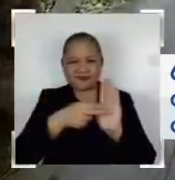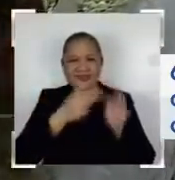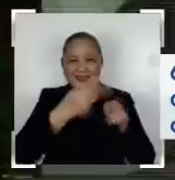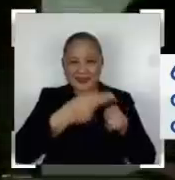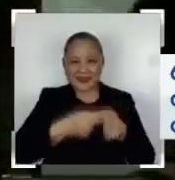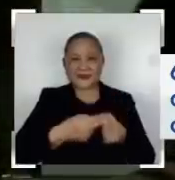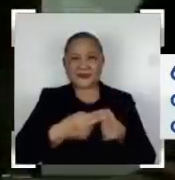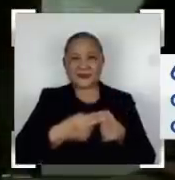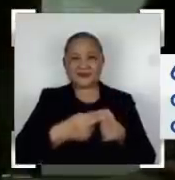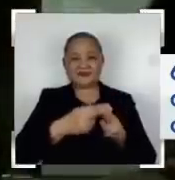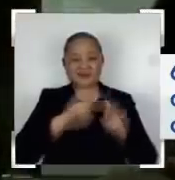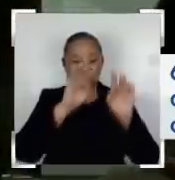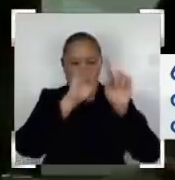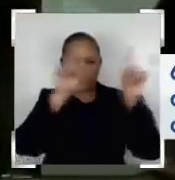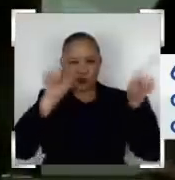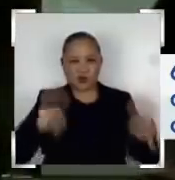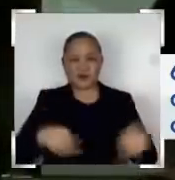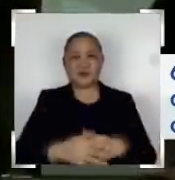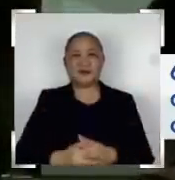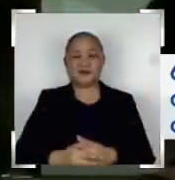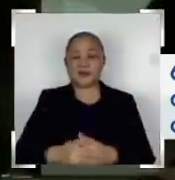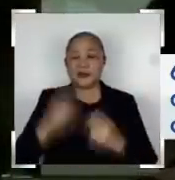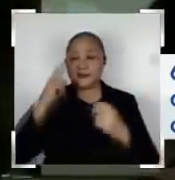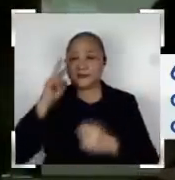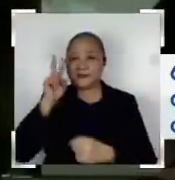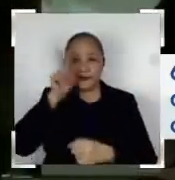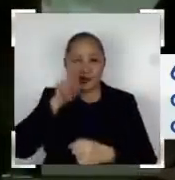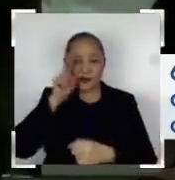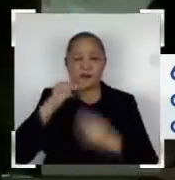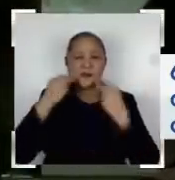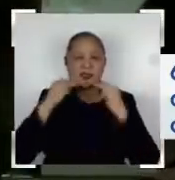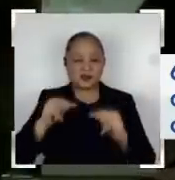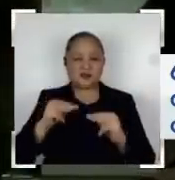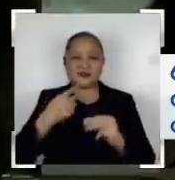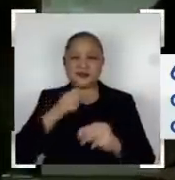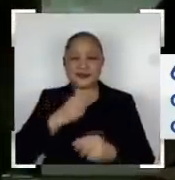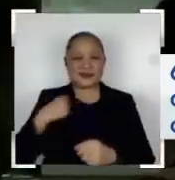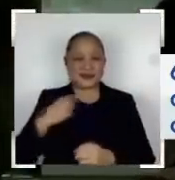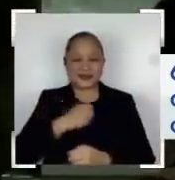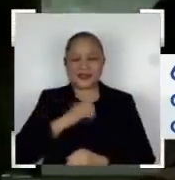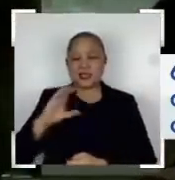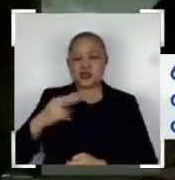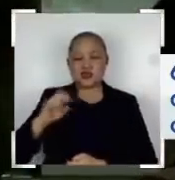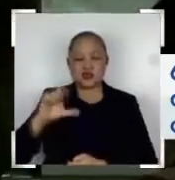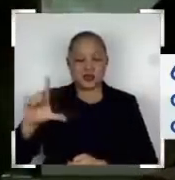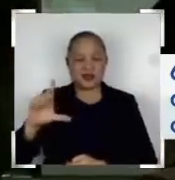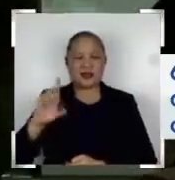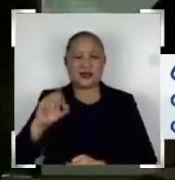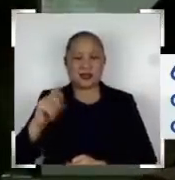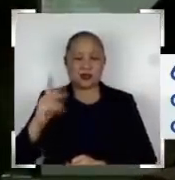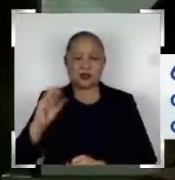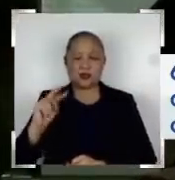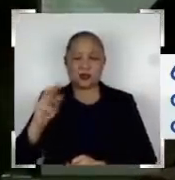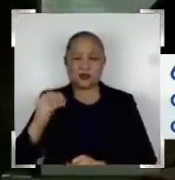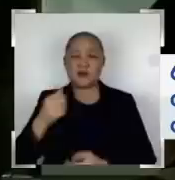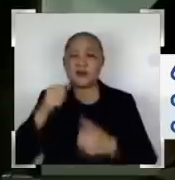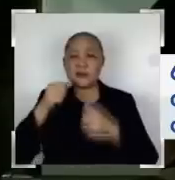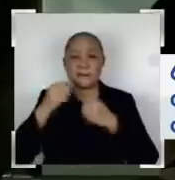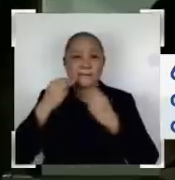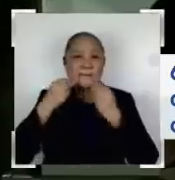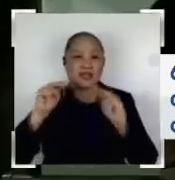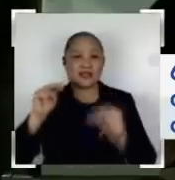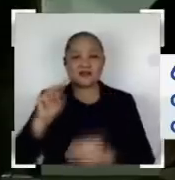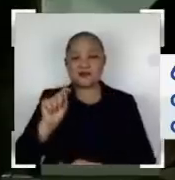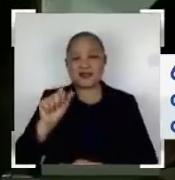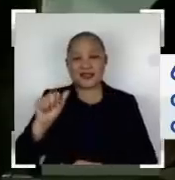Sa isang video message, binasa ni Senatorial Aspirant Attorney Chel Diokno ang mensahe ni dating Senador Wilberto Tañada, ang Foundation Chairman